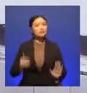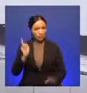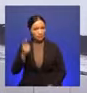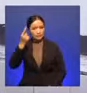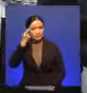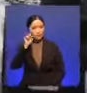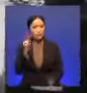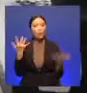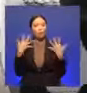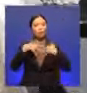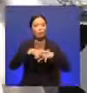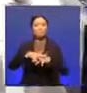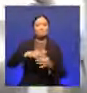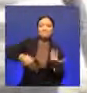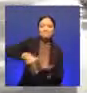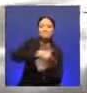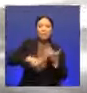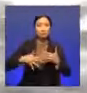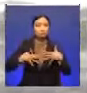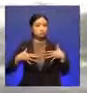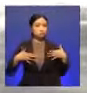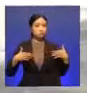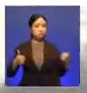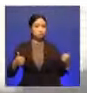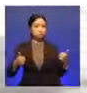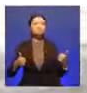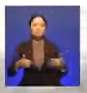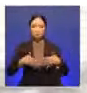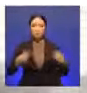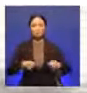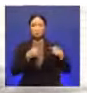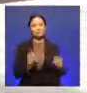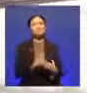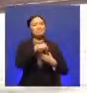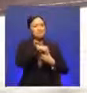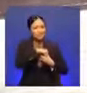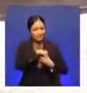ถึงการอยู่ร่วมกันอย่างมีความสุขเป็นความสุขในระดับจิตวิญญาณ